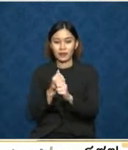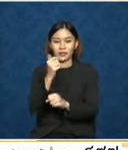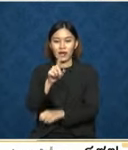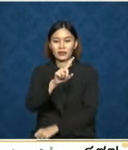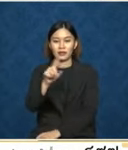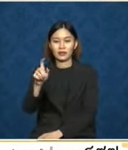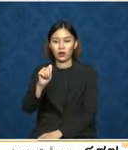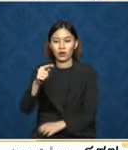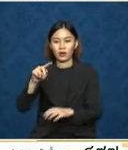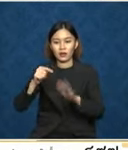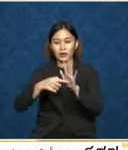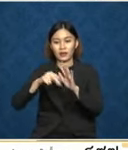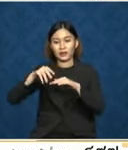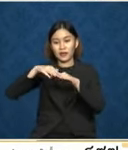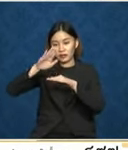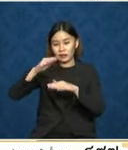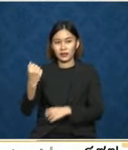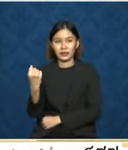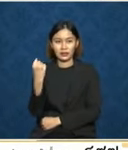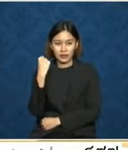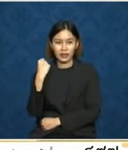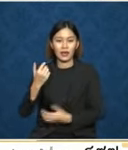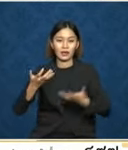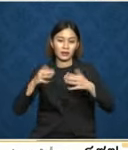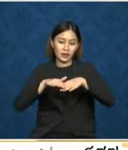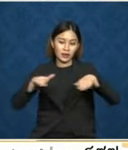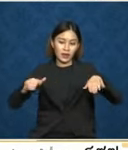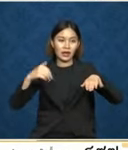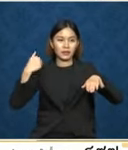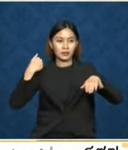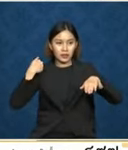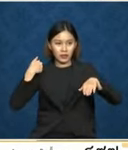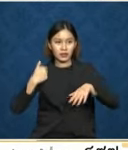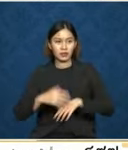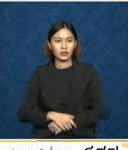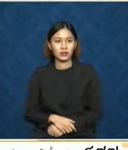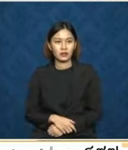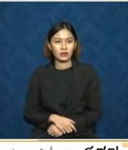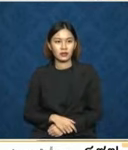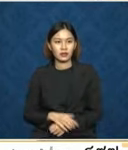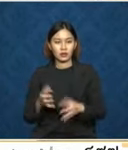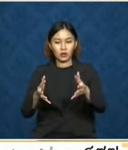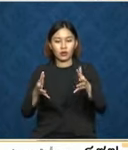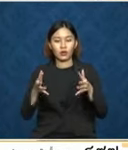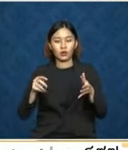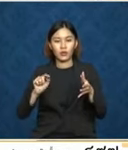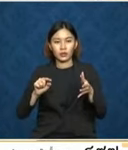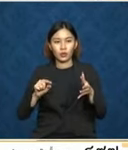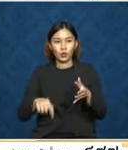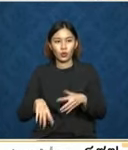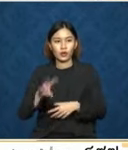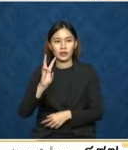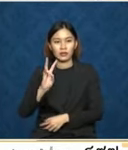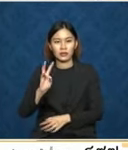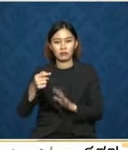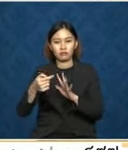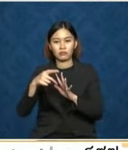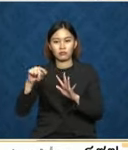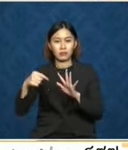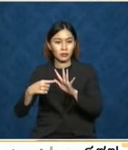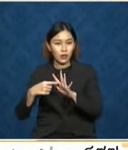ตันมีความแข็งแรงได้มาตรฐานซึ่งรถบรรทุกขนาด 7เพลานะ